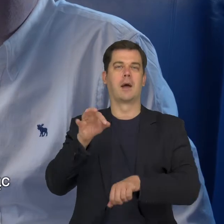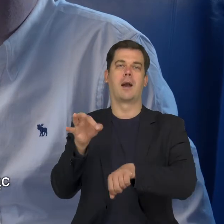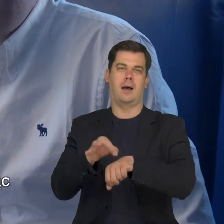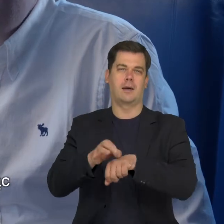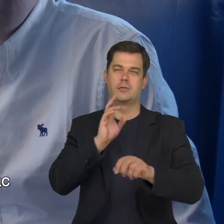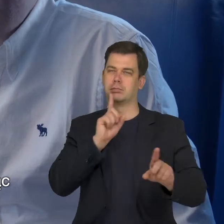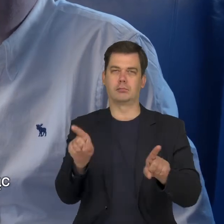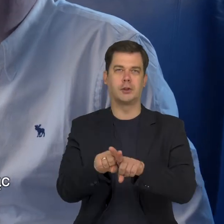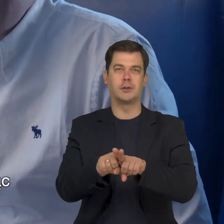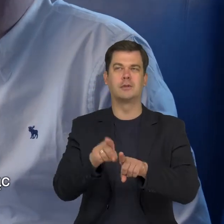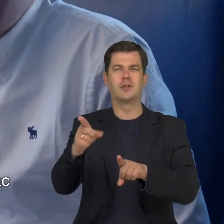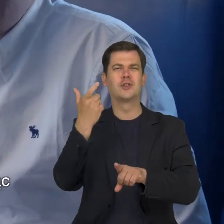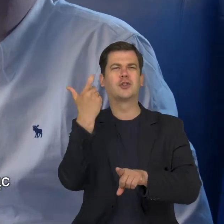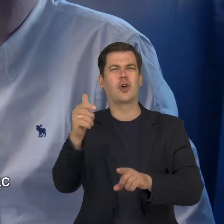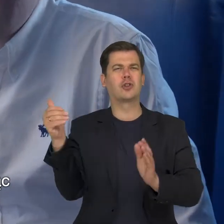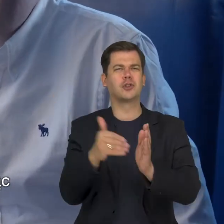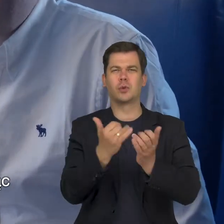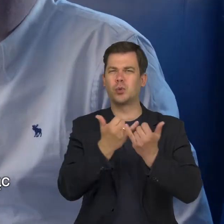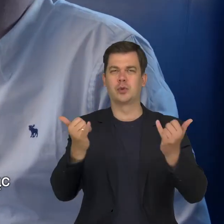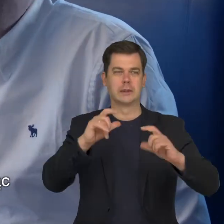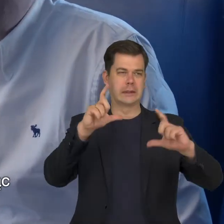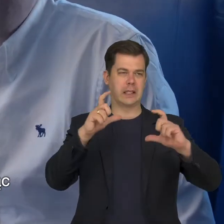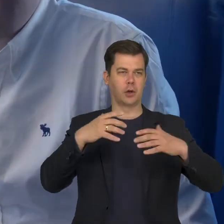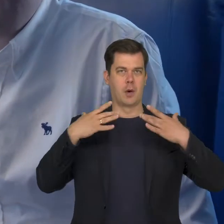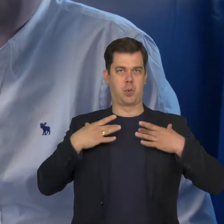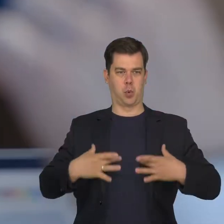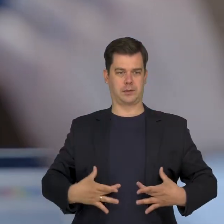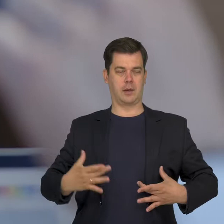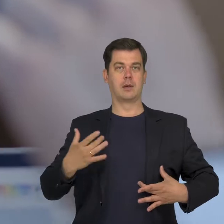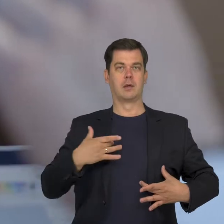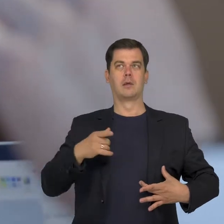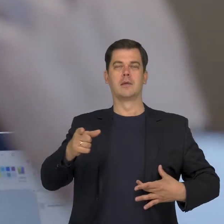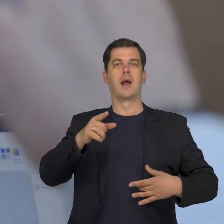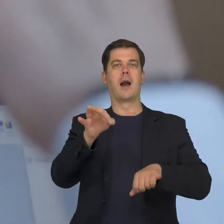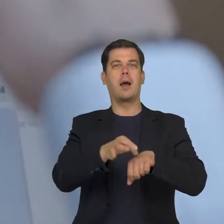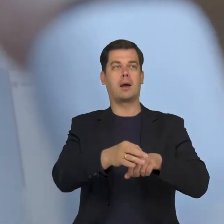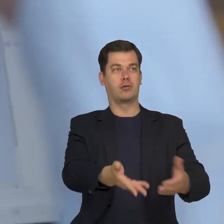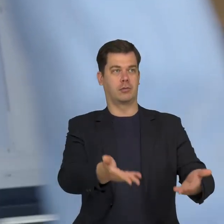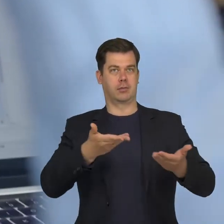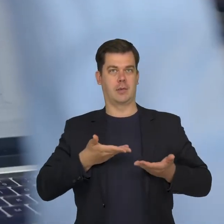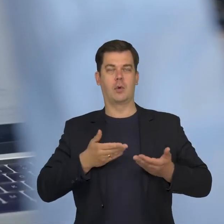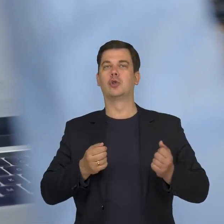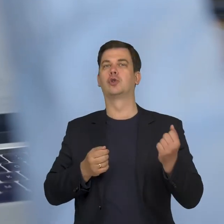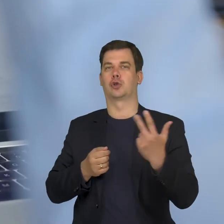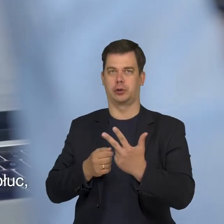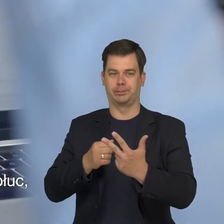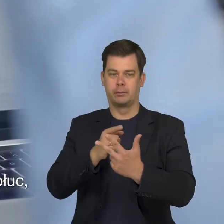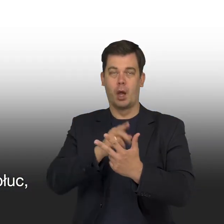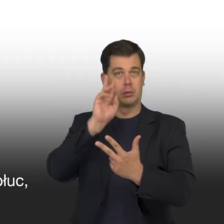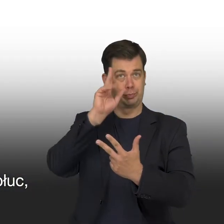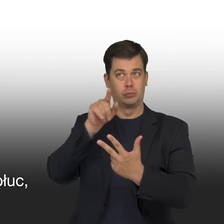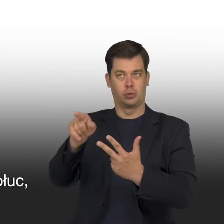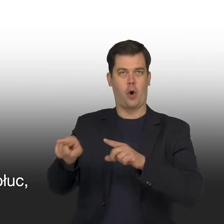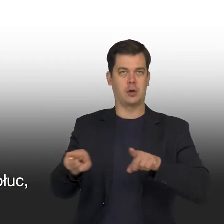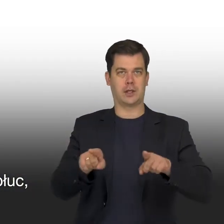system, wykorzystując setki tysięcy zdjęć oznaczonych przez ekspertów, trzech podstawowych zadań: rozpoznania,